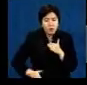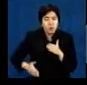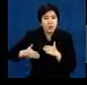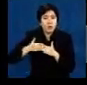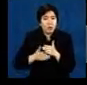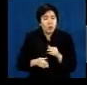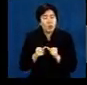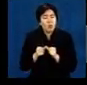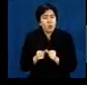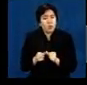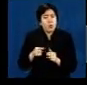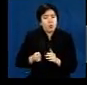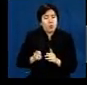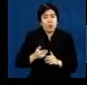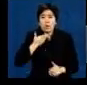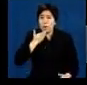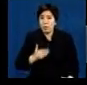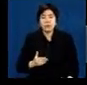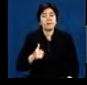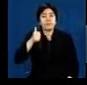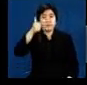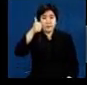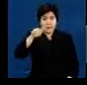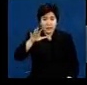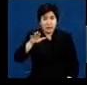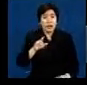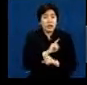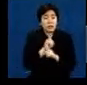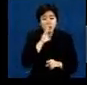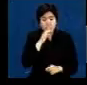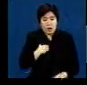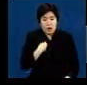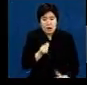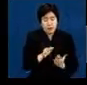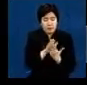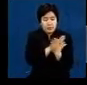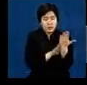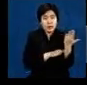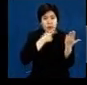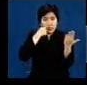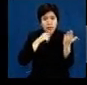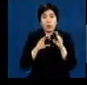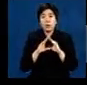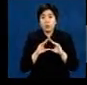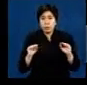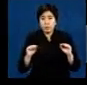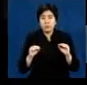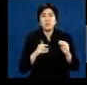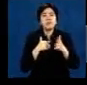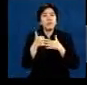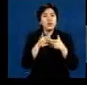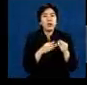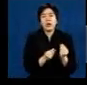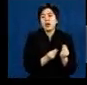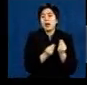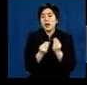องอยู่ในวังวนแห่งความขัดแย้งต่อไปไม่ได้และหากจะให้บ้านเมืองสงบการให้อภัยนั้นก็ต้องป